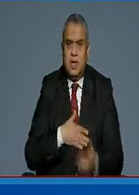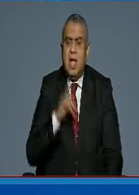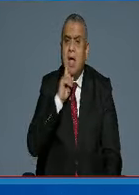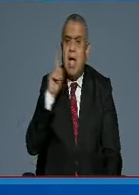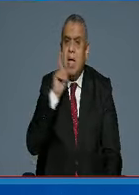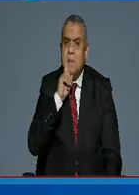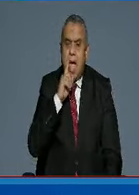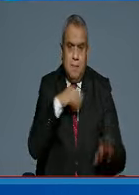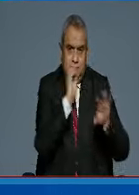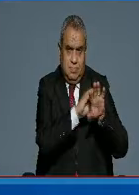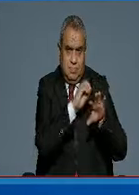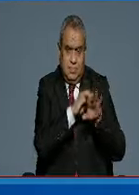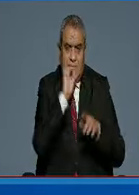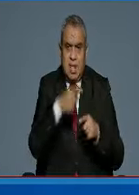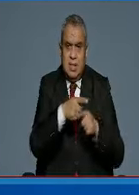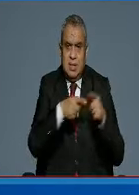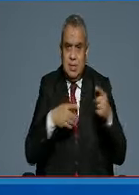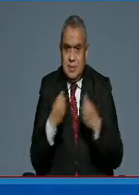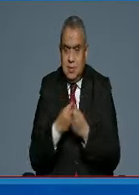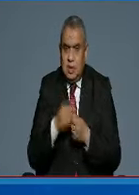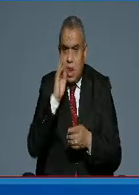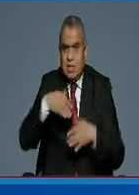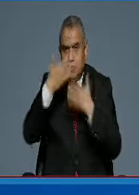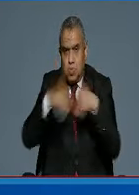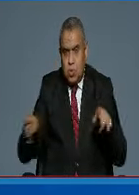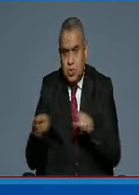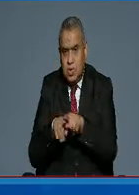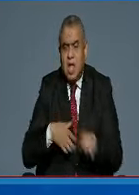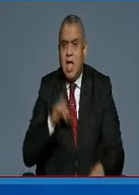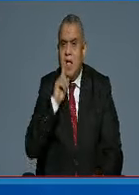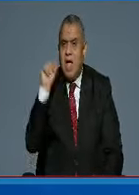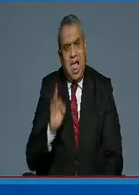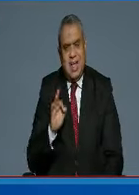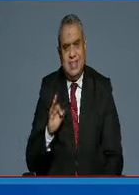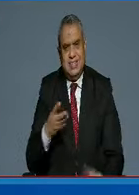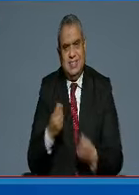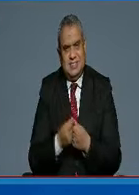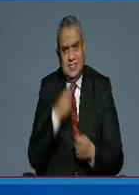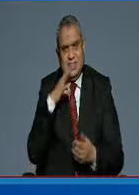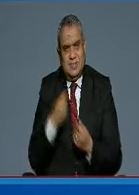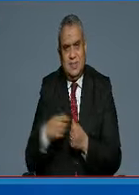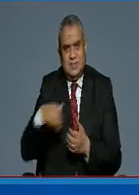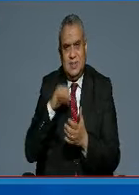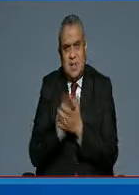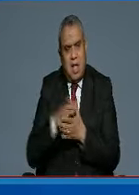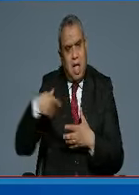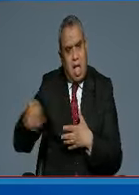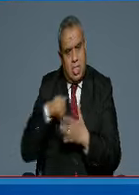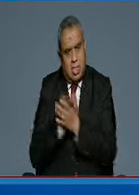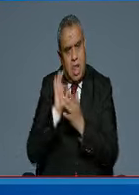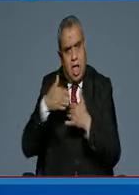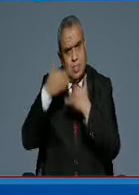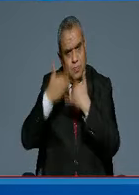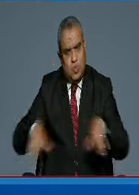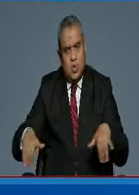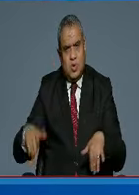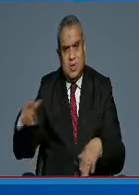منك يعني ادي نصهم لمحمد مجدي قفشه والدنيا سهله وحلوه واحنا الاتنين هنبقى مبسوطين ع راجل برض